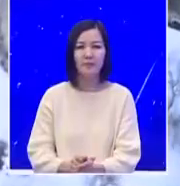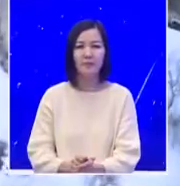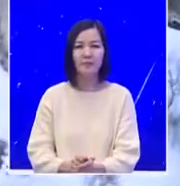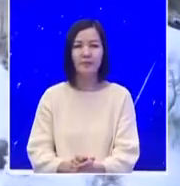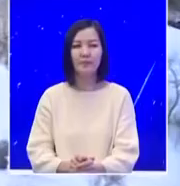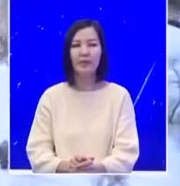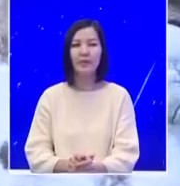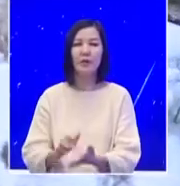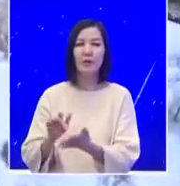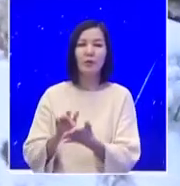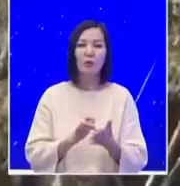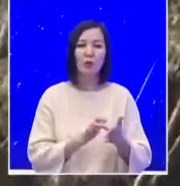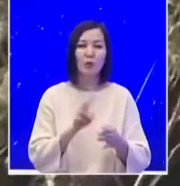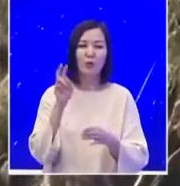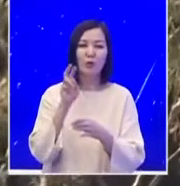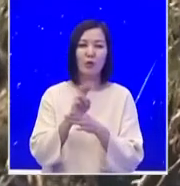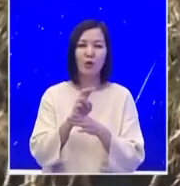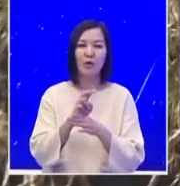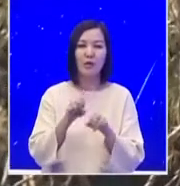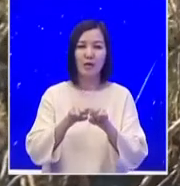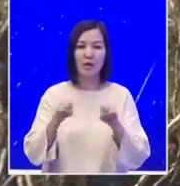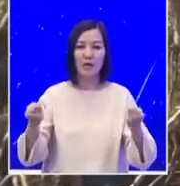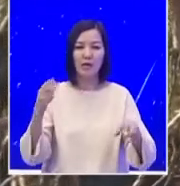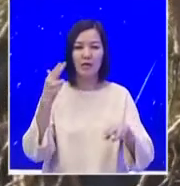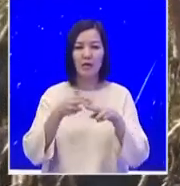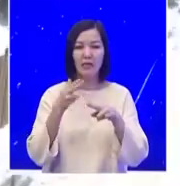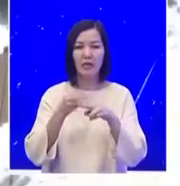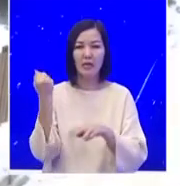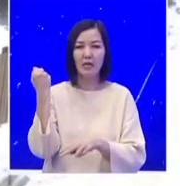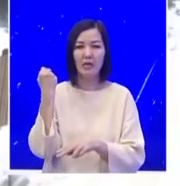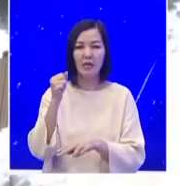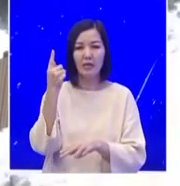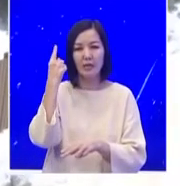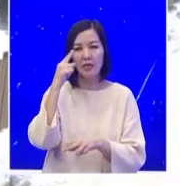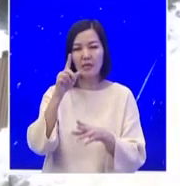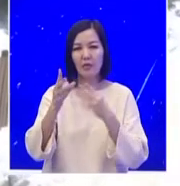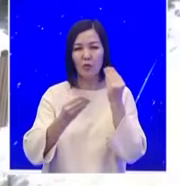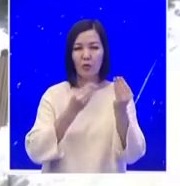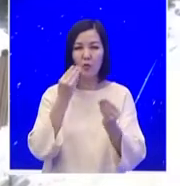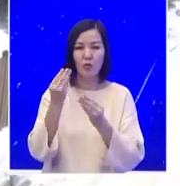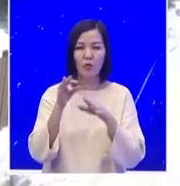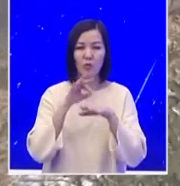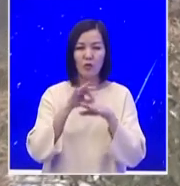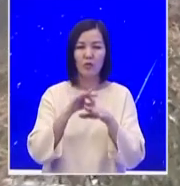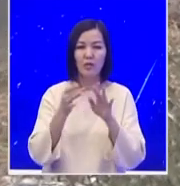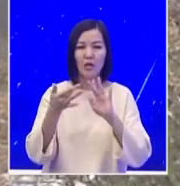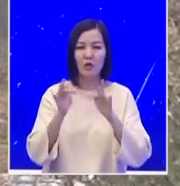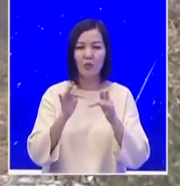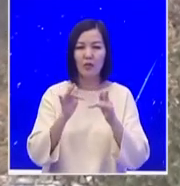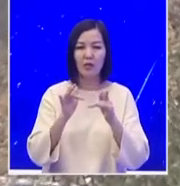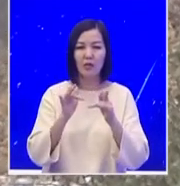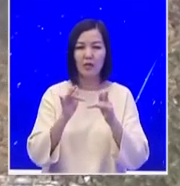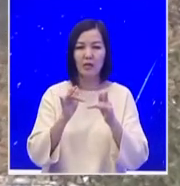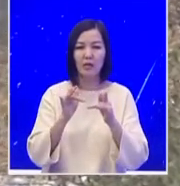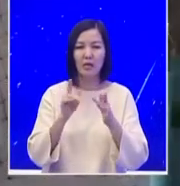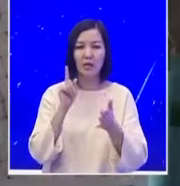Блогтурға қатысушылар арқан түсіндегі кедергілермен жүріп өтіп, ми батыл интеллектуалдық пікірталастар ұйымдастырып, әлеуметтік желедегі пиар